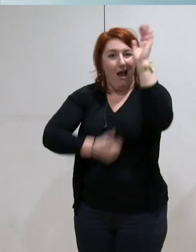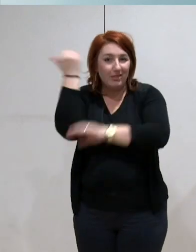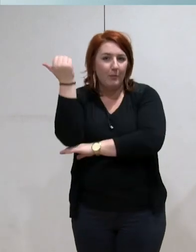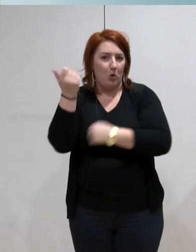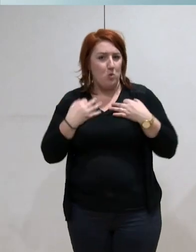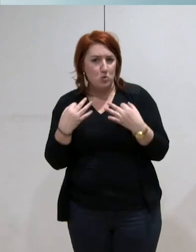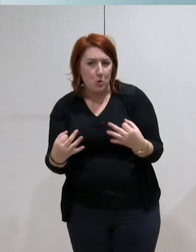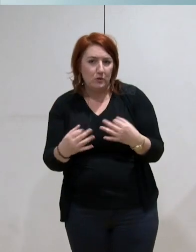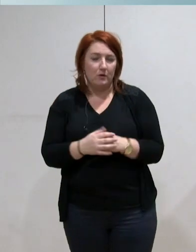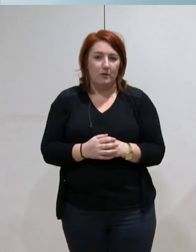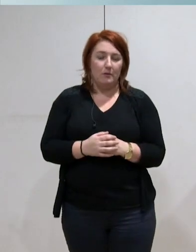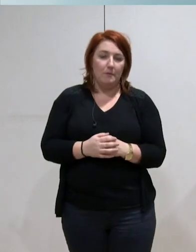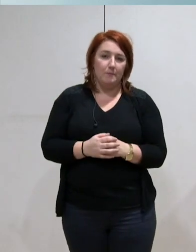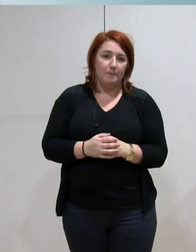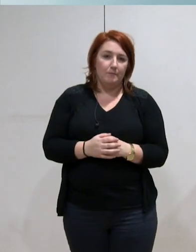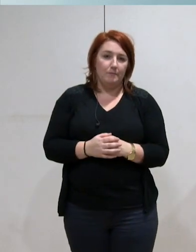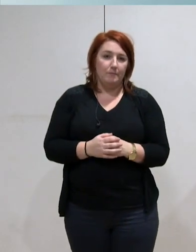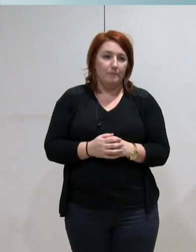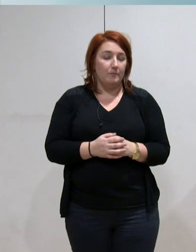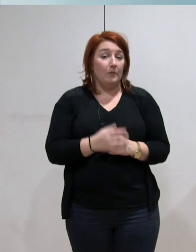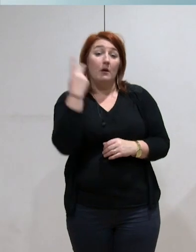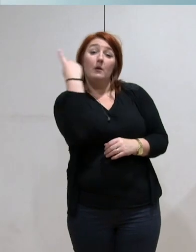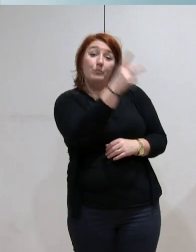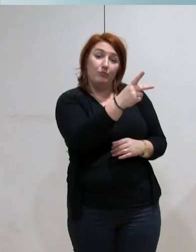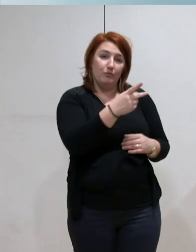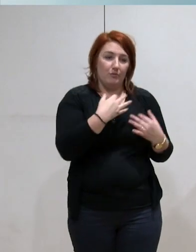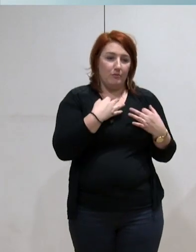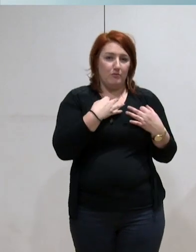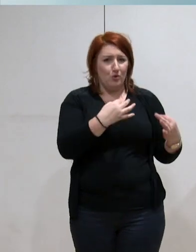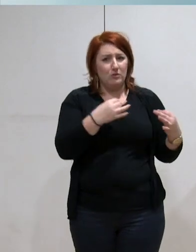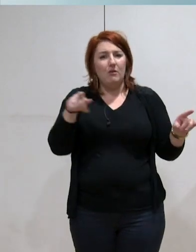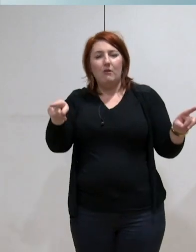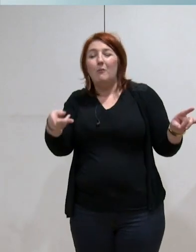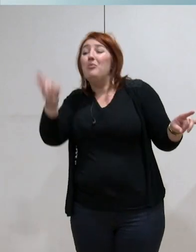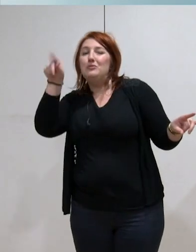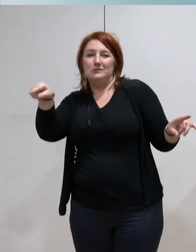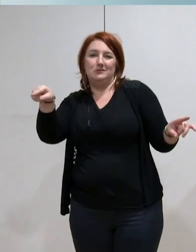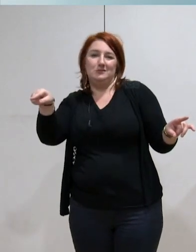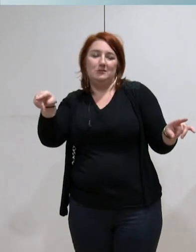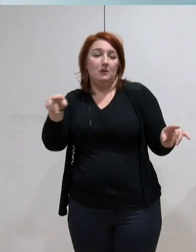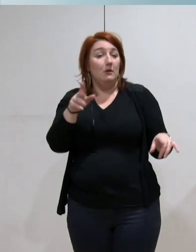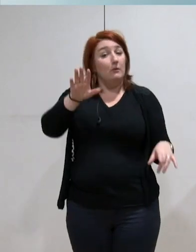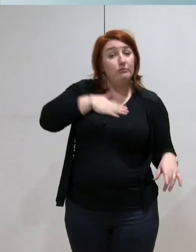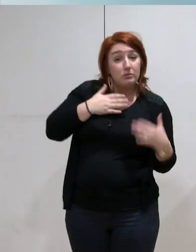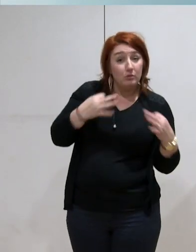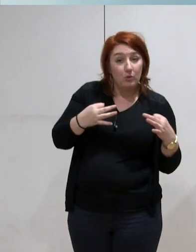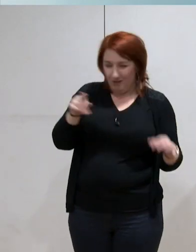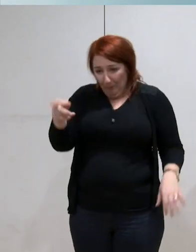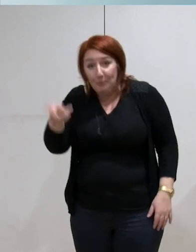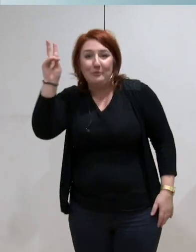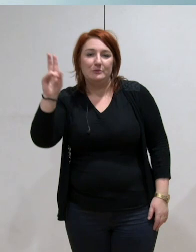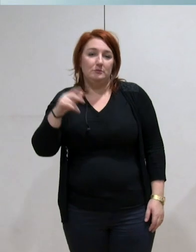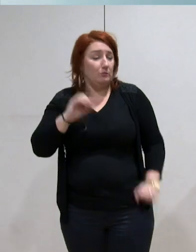probablement plus objective que la vôtre et peut-être même que la nôtre voyez-vous je n'hésite pas à le